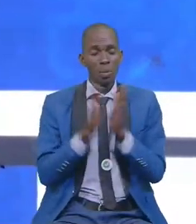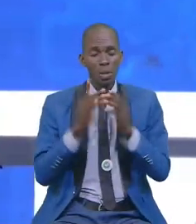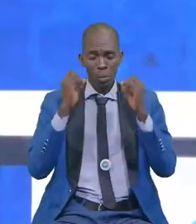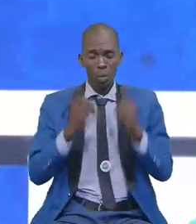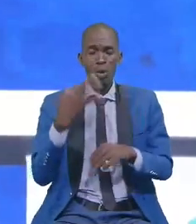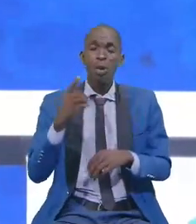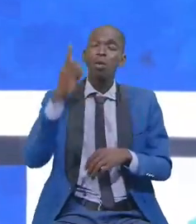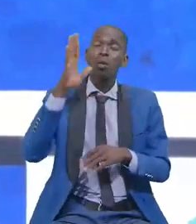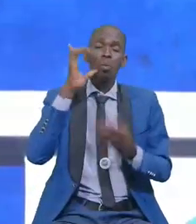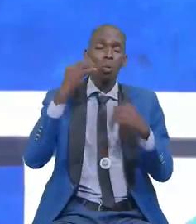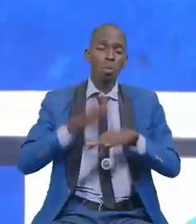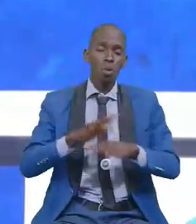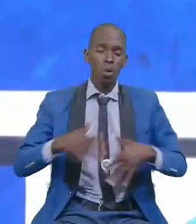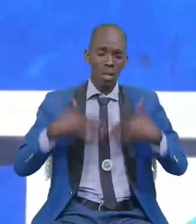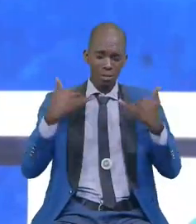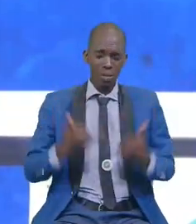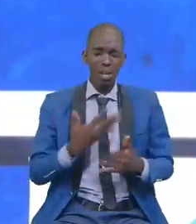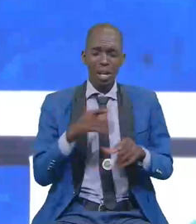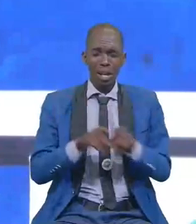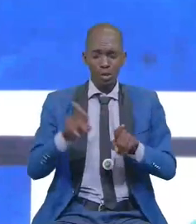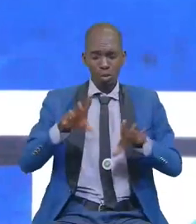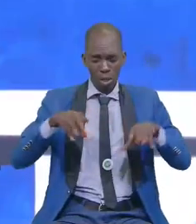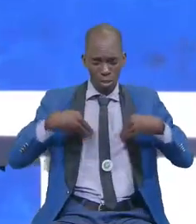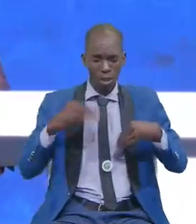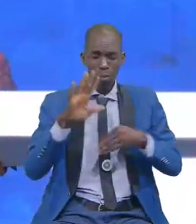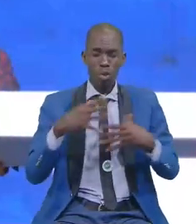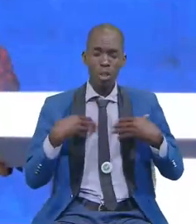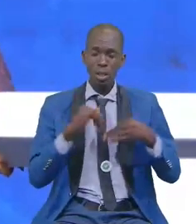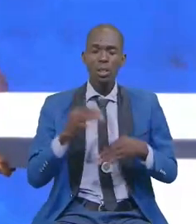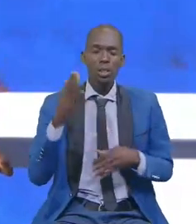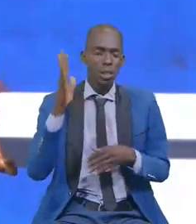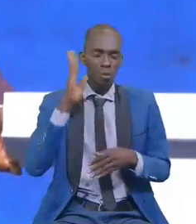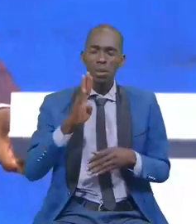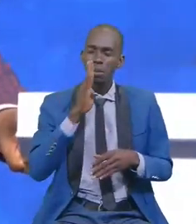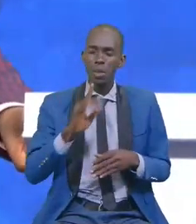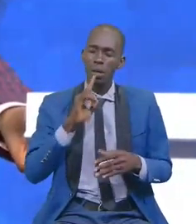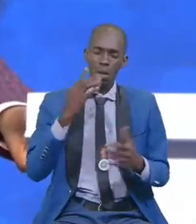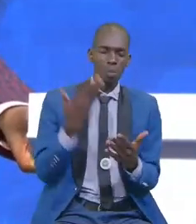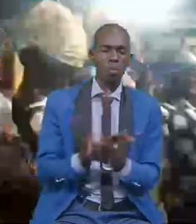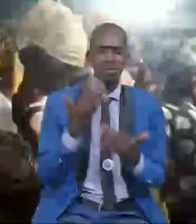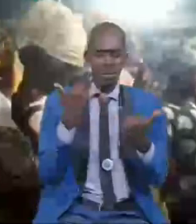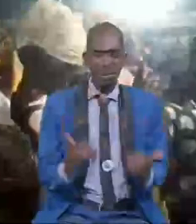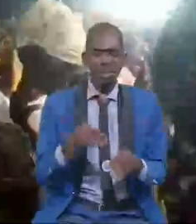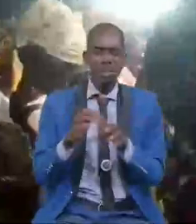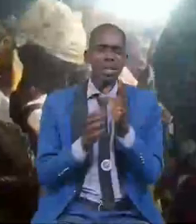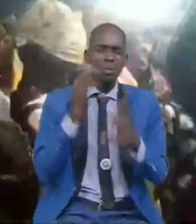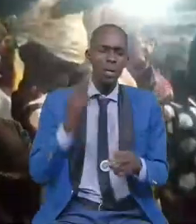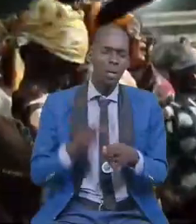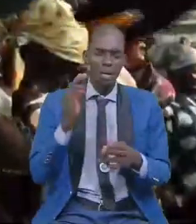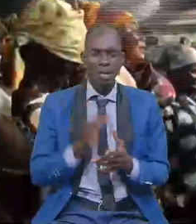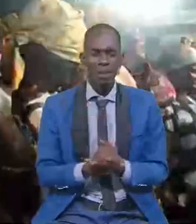descende sur toi maintenant. Quand tu acceptes ta guérison, il y aura une manifestation dans ta vie au nom de Jésus.